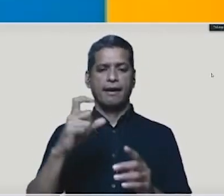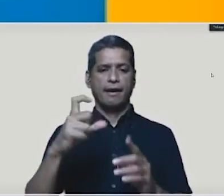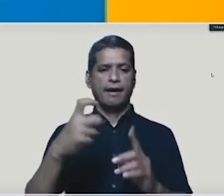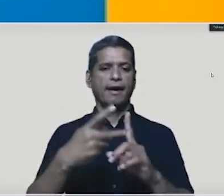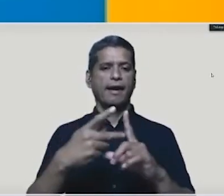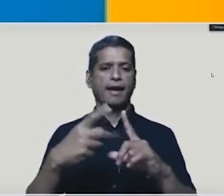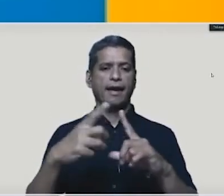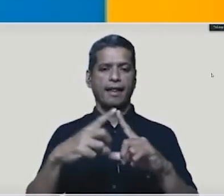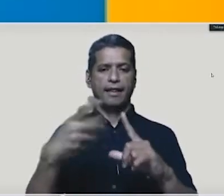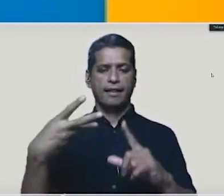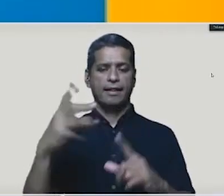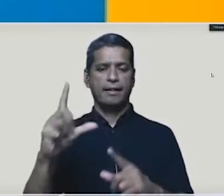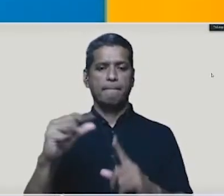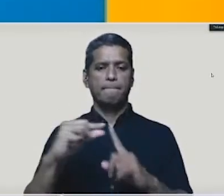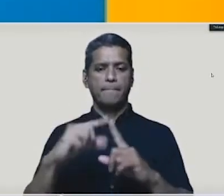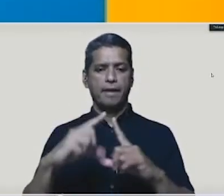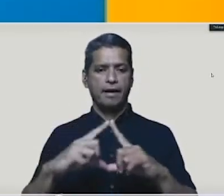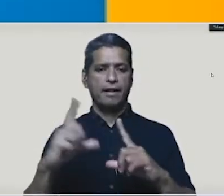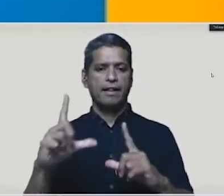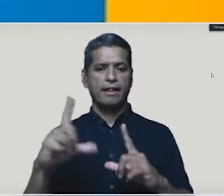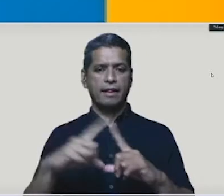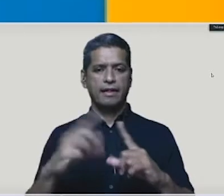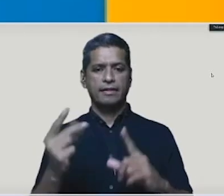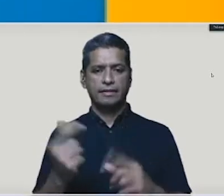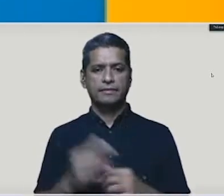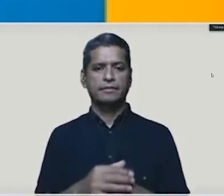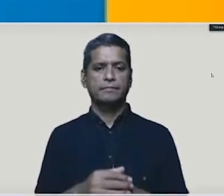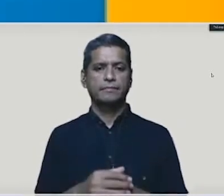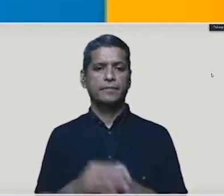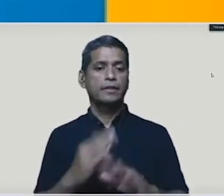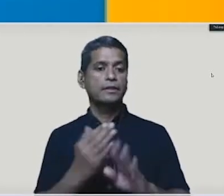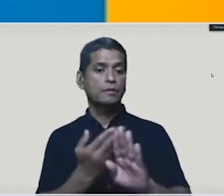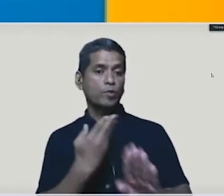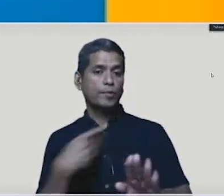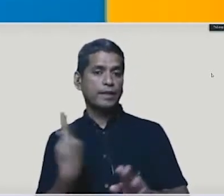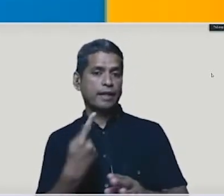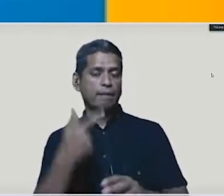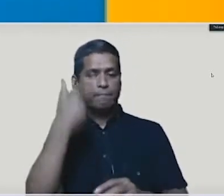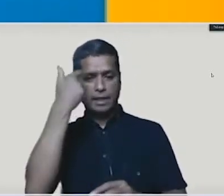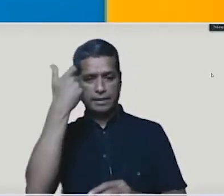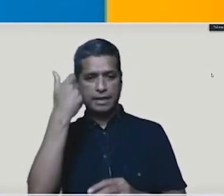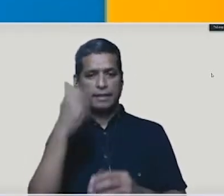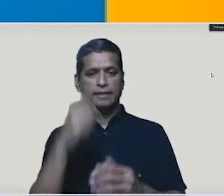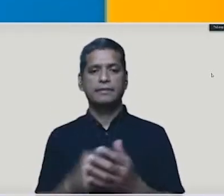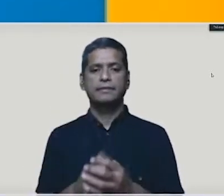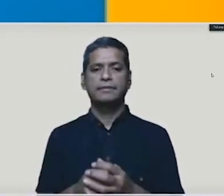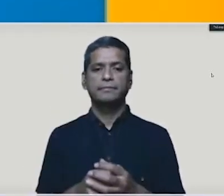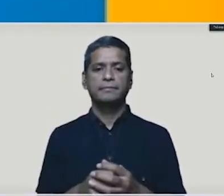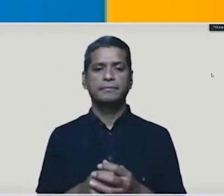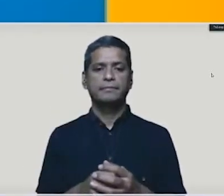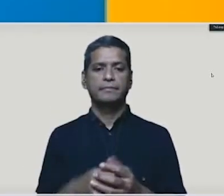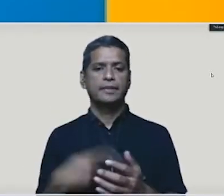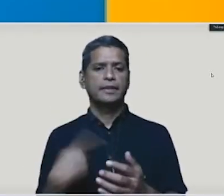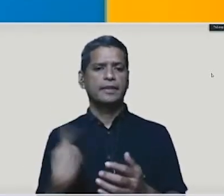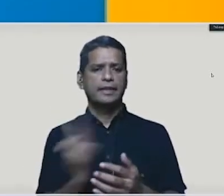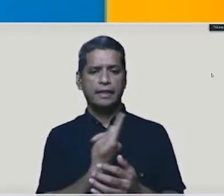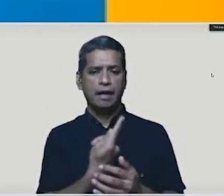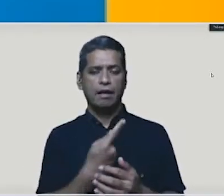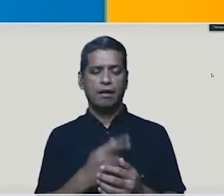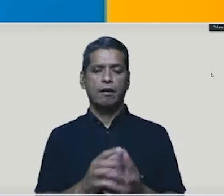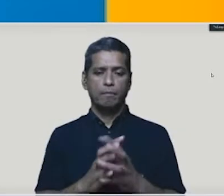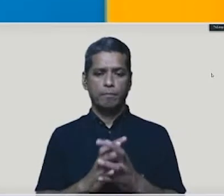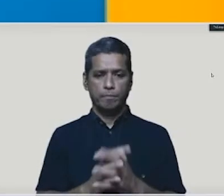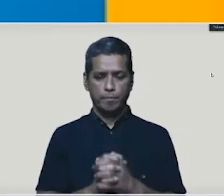sebelum kita mengikuti pembelajaran interaktif online ini saya ingin mengajak kita semuanya untuk kita bersatu